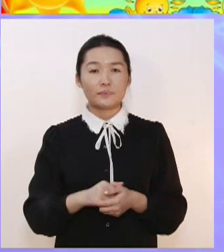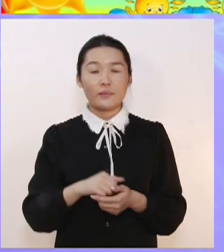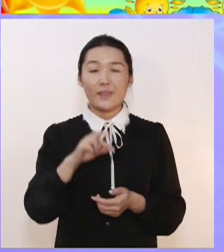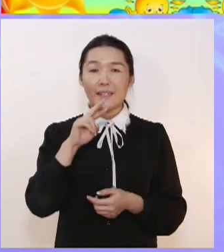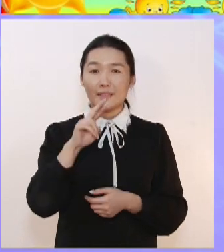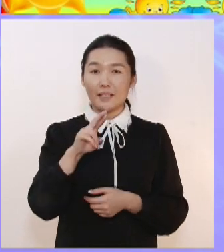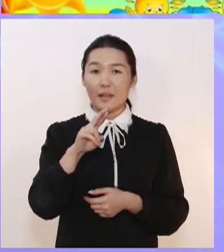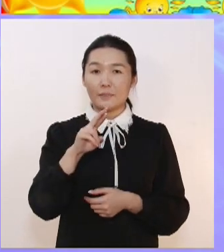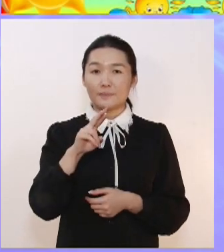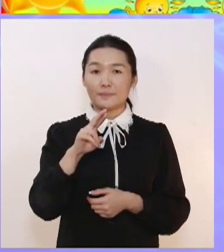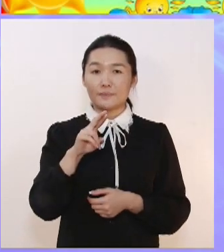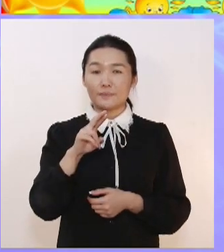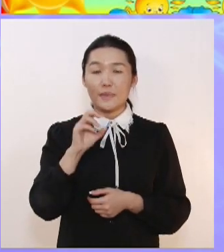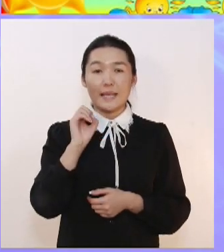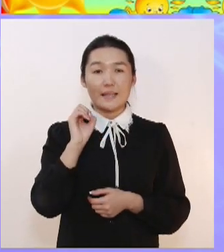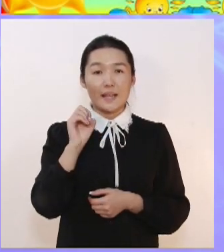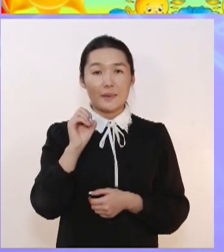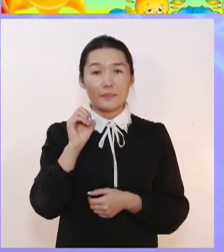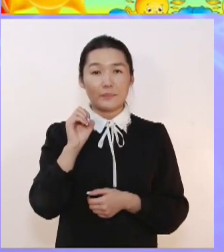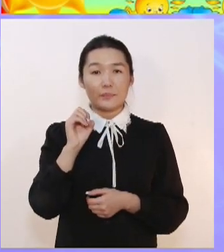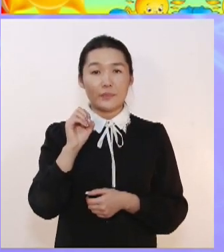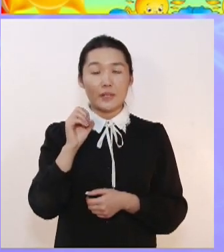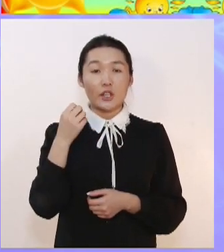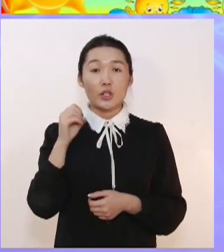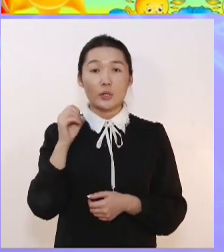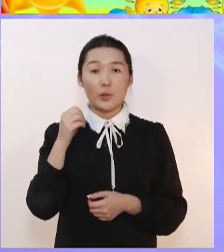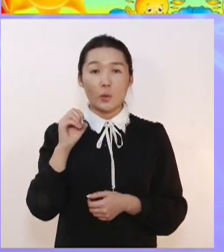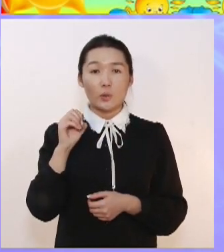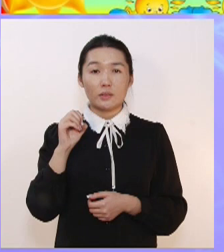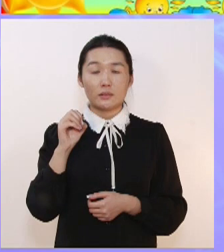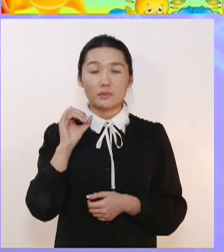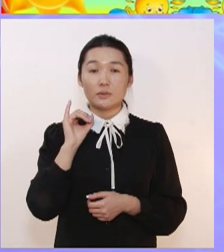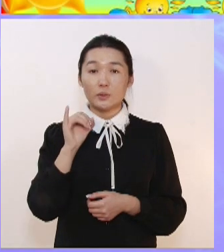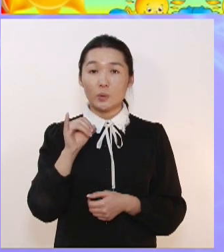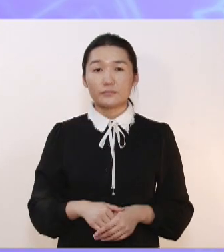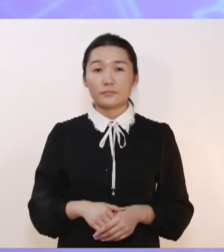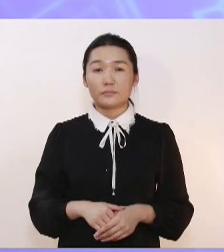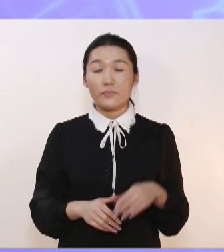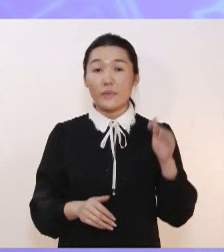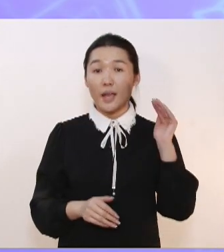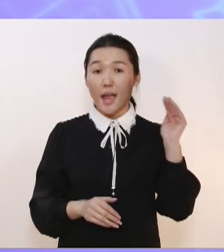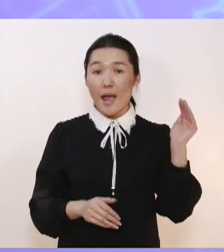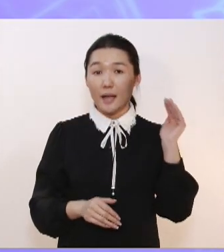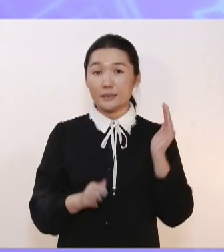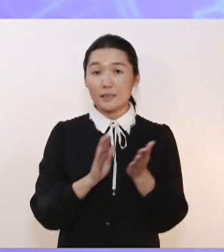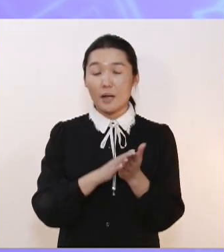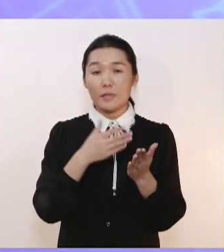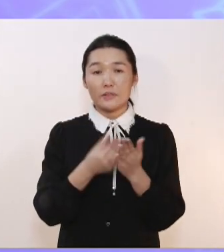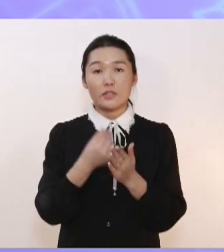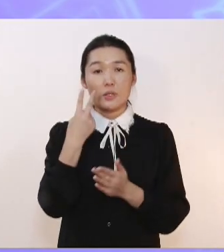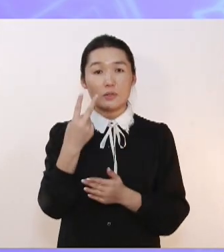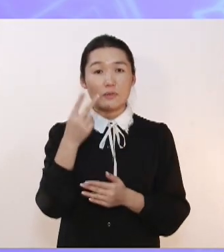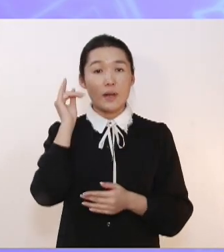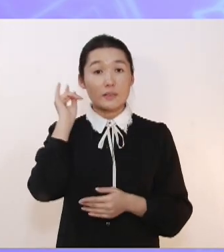Я, е, ё, ю. Они обозначают два